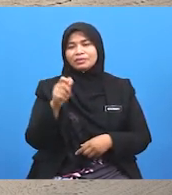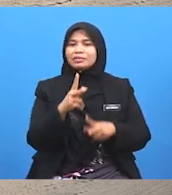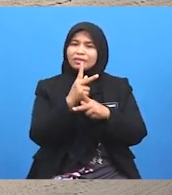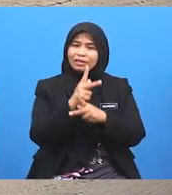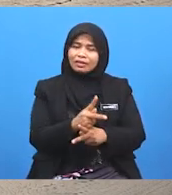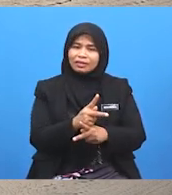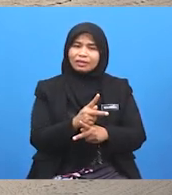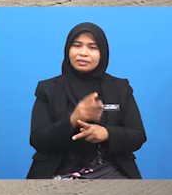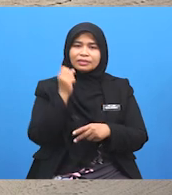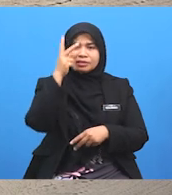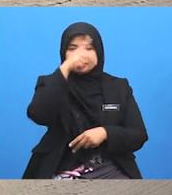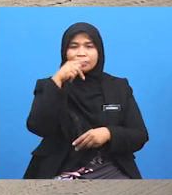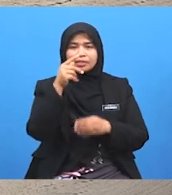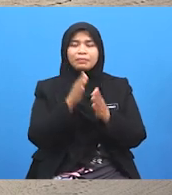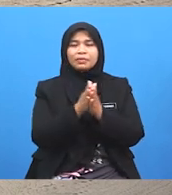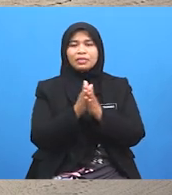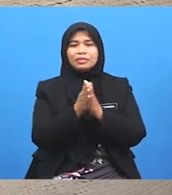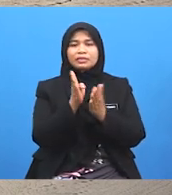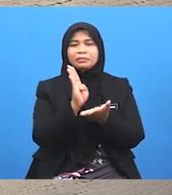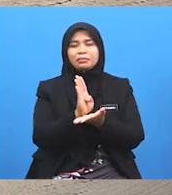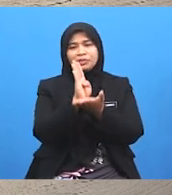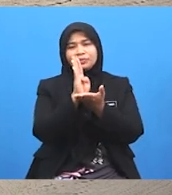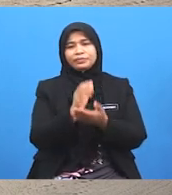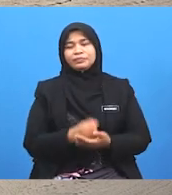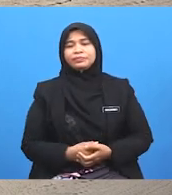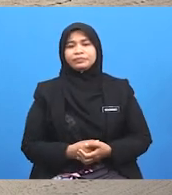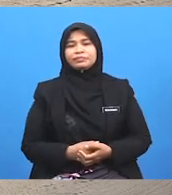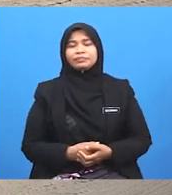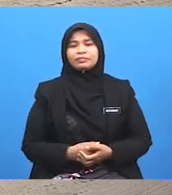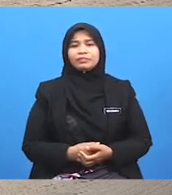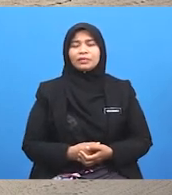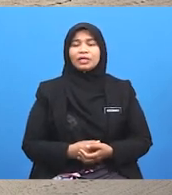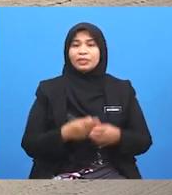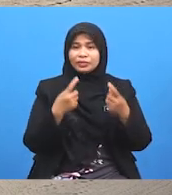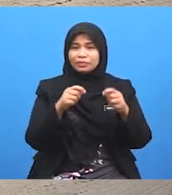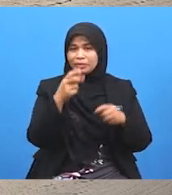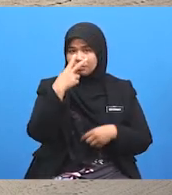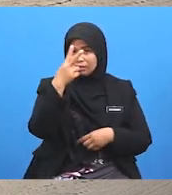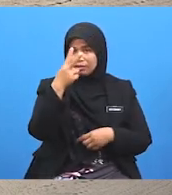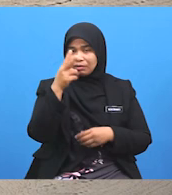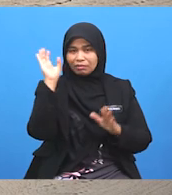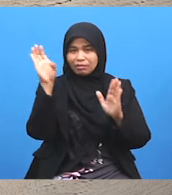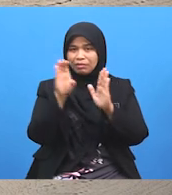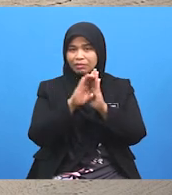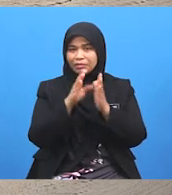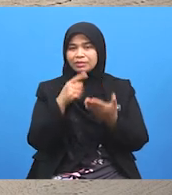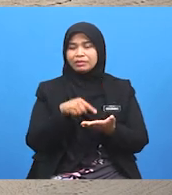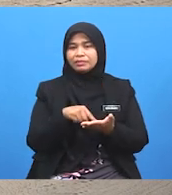Kekalkan sikap rajin membantu, ya. Baiklah, murid-murid. Cuba lihat gambar yang